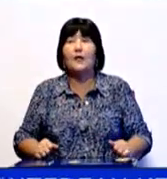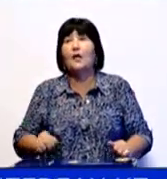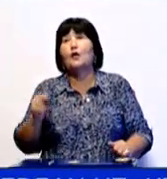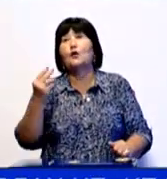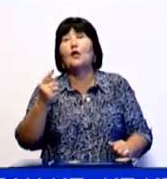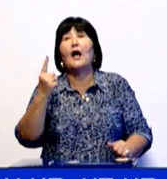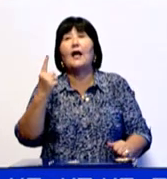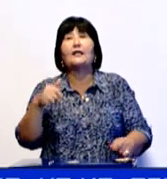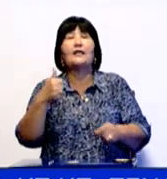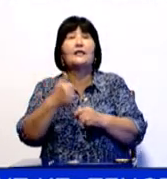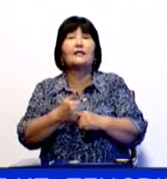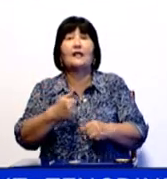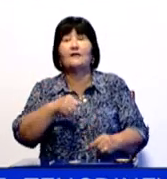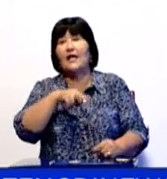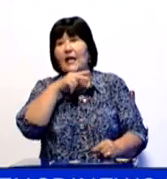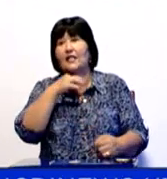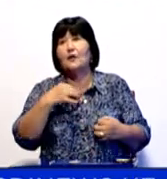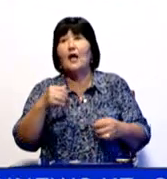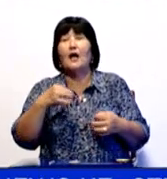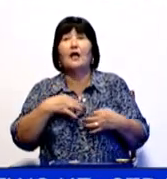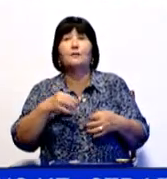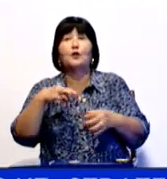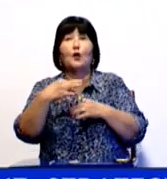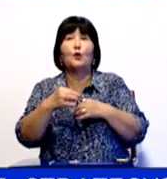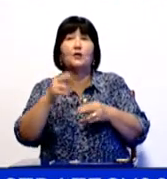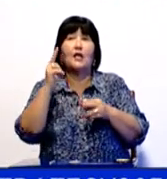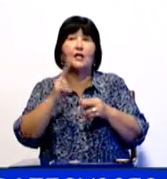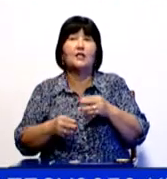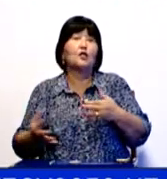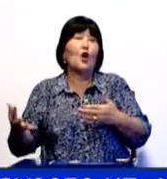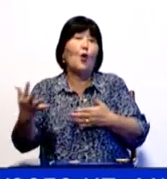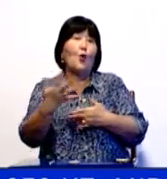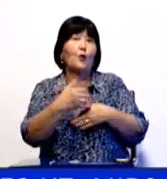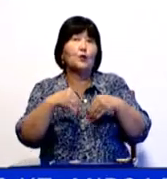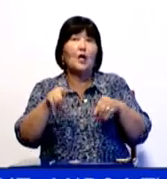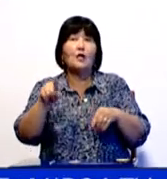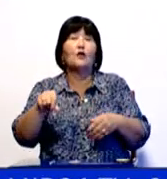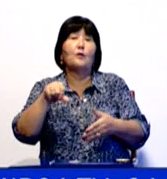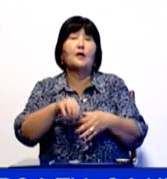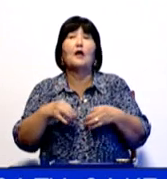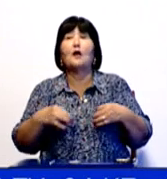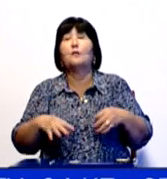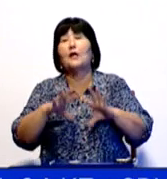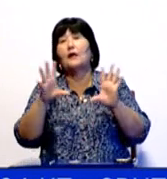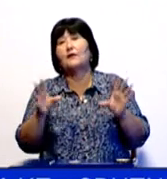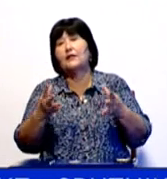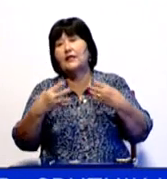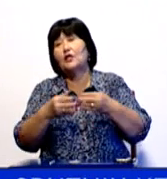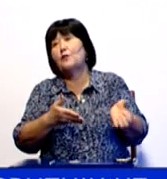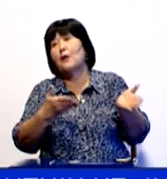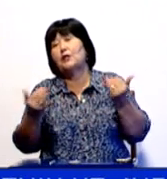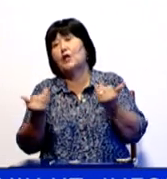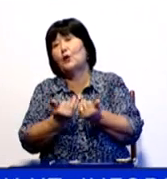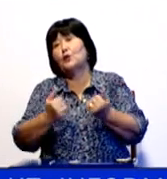Чхосок – один из главных корейских праздников. Отмечается в середине осени с завершением уборочной страды. Его принято праздновать в кругу семьи, приглашать в